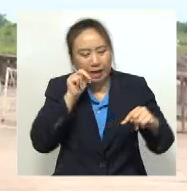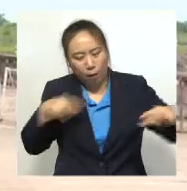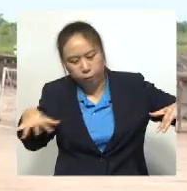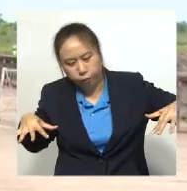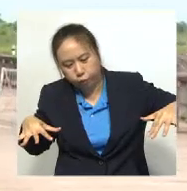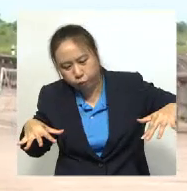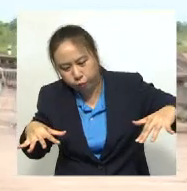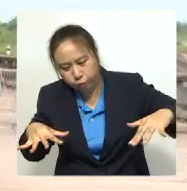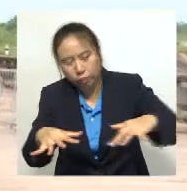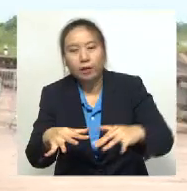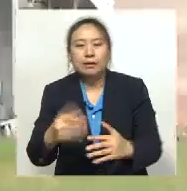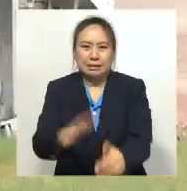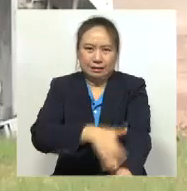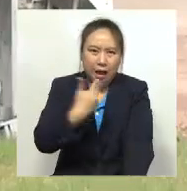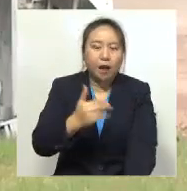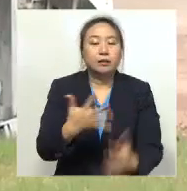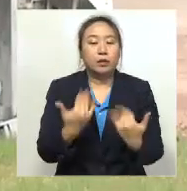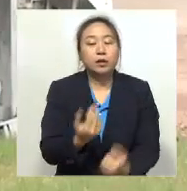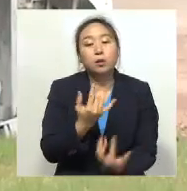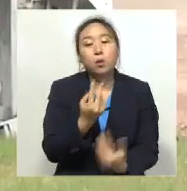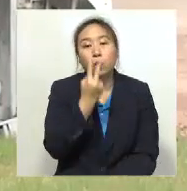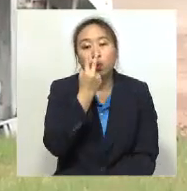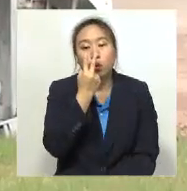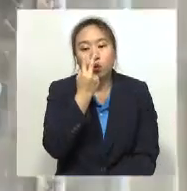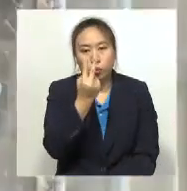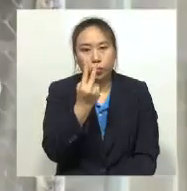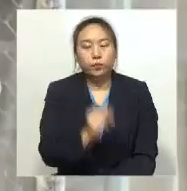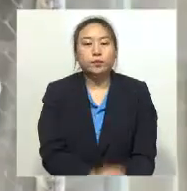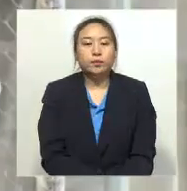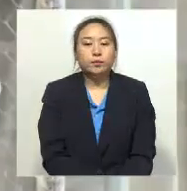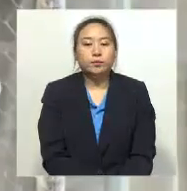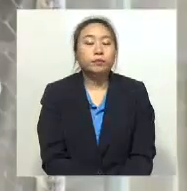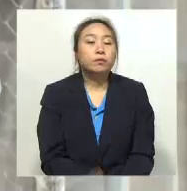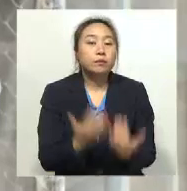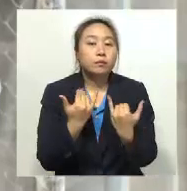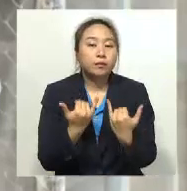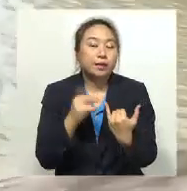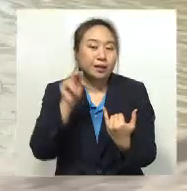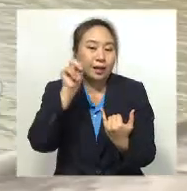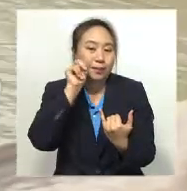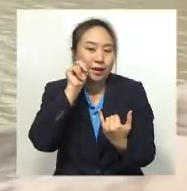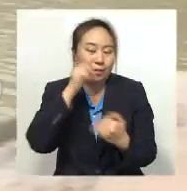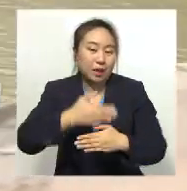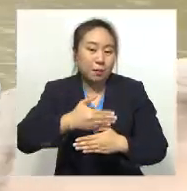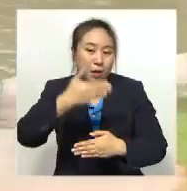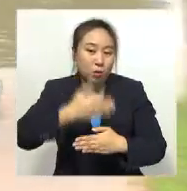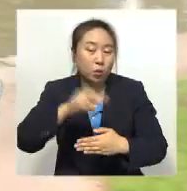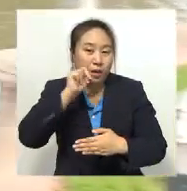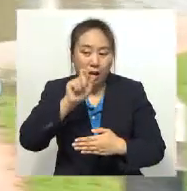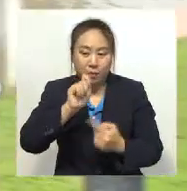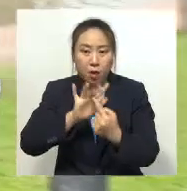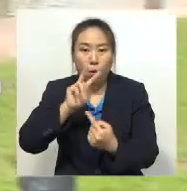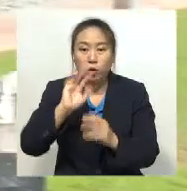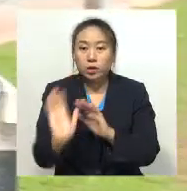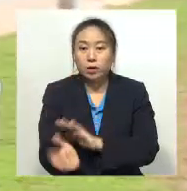ให้ระบายออกได้ช้าค่ะอย่างไรก็ตามนะคะต้องติดตามสถานการณ์อย่างใกล้ชิดด้วยโดยล่าสุดค่ะระดับน้ำที่ประตูระบายน้ำอูนนะคะช่วงเช้